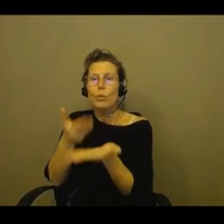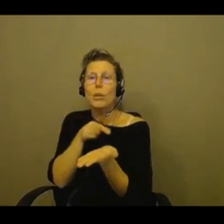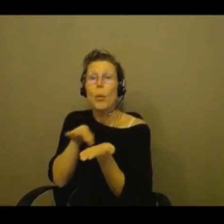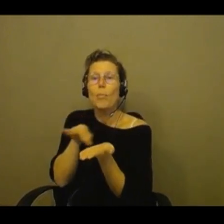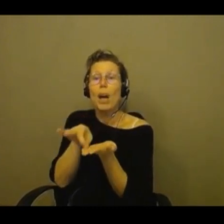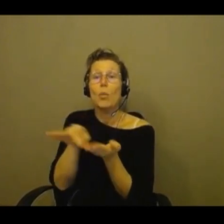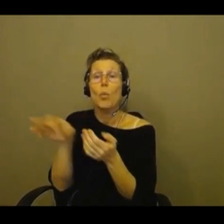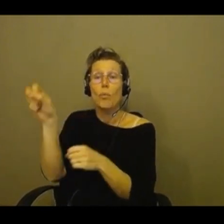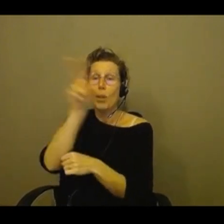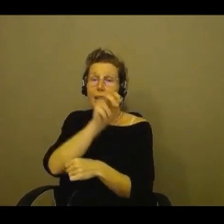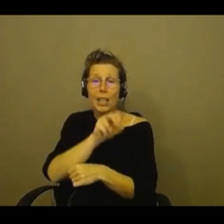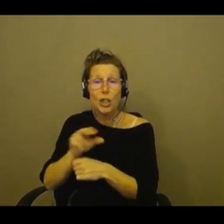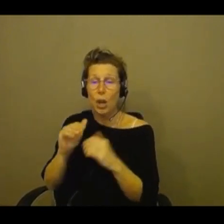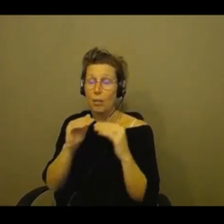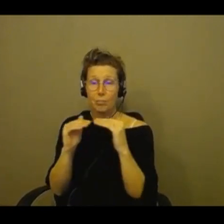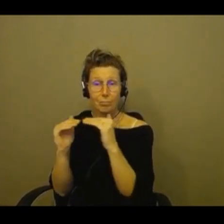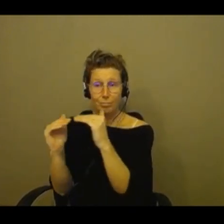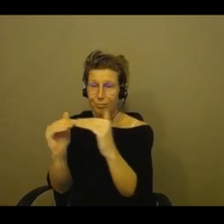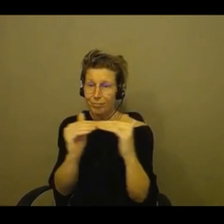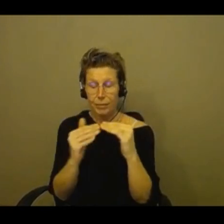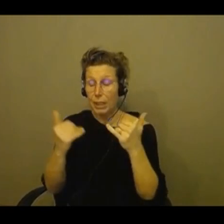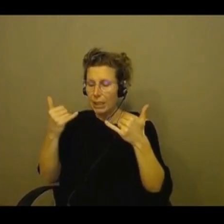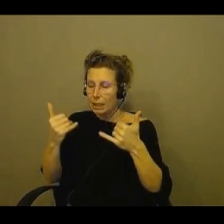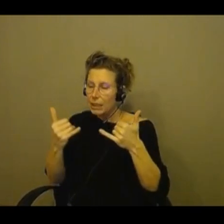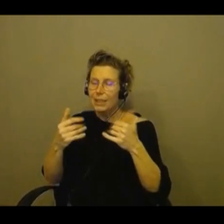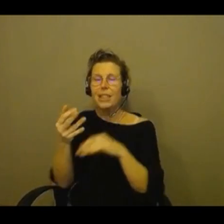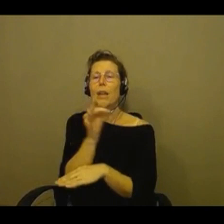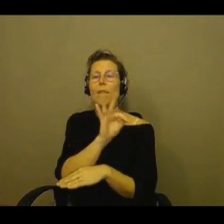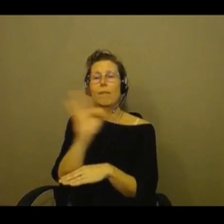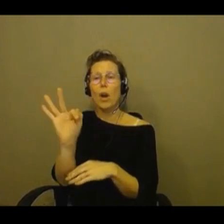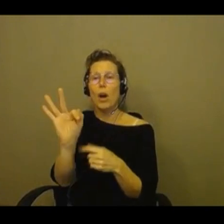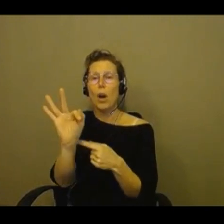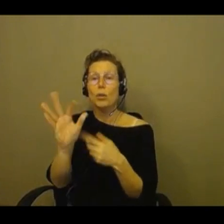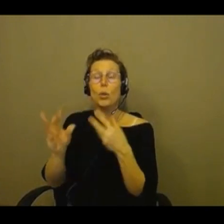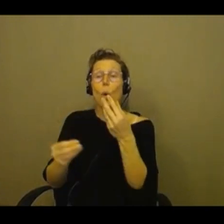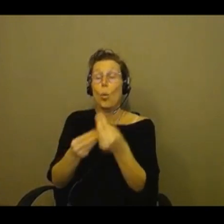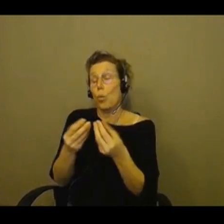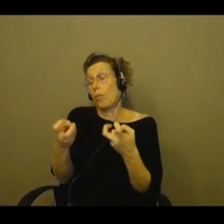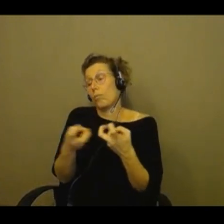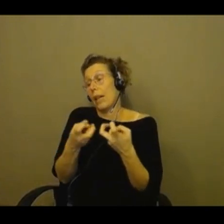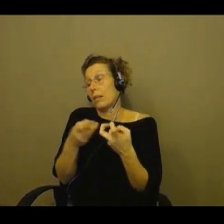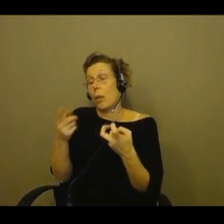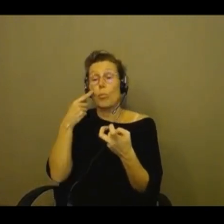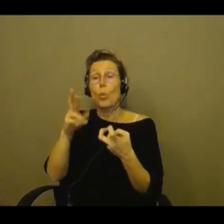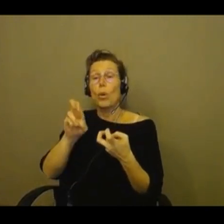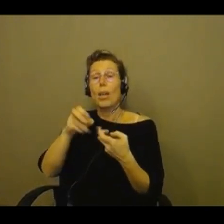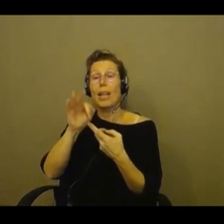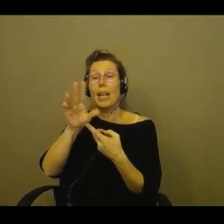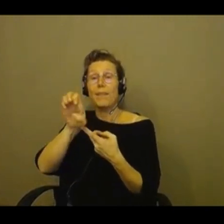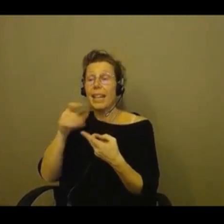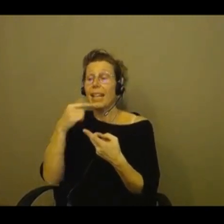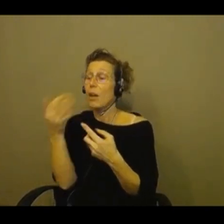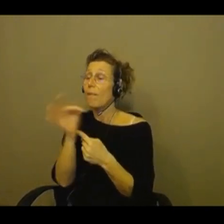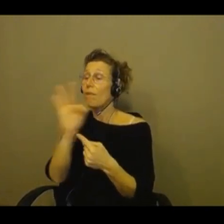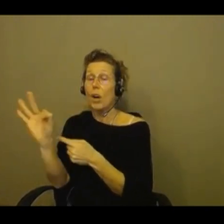un trajet entièrement en France ou entre, dans le cas de la RENFE, entre la France et l'Espagne. Le parcours client va être le